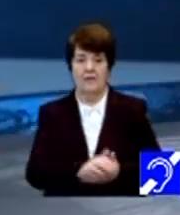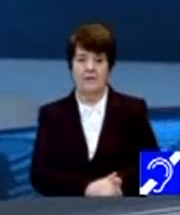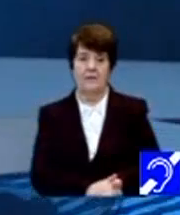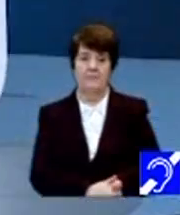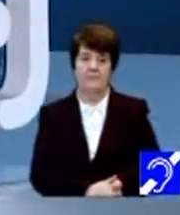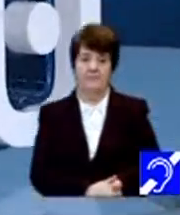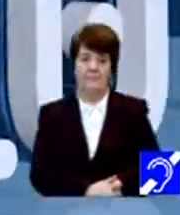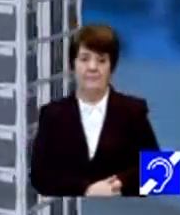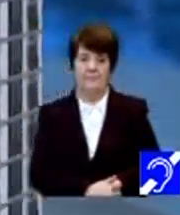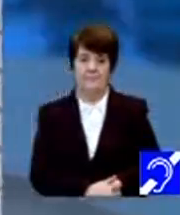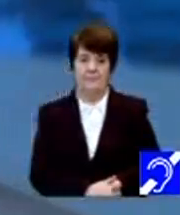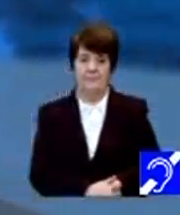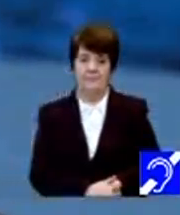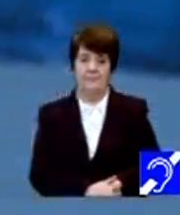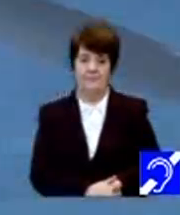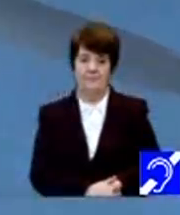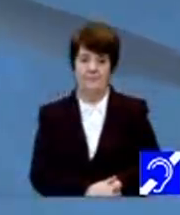bine!